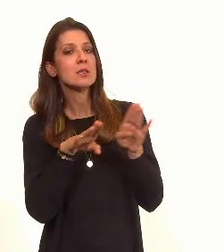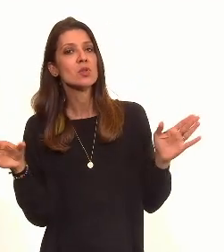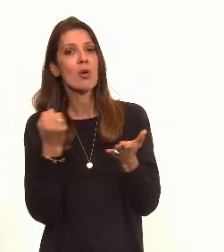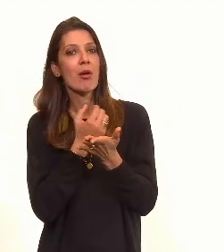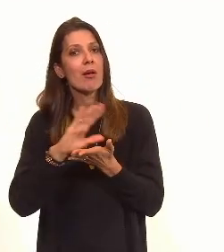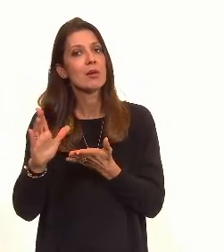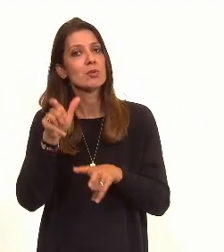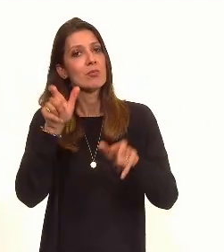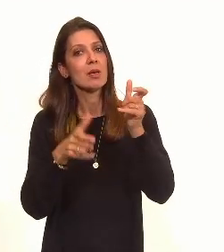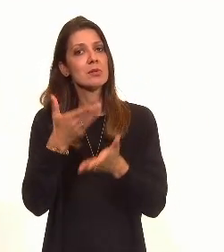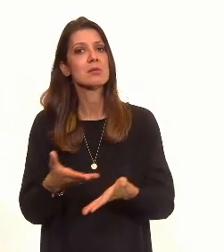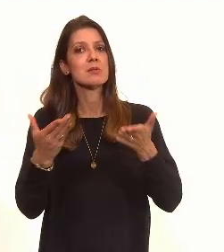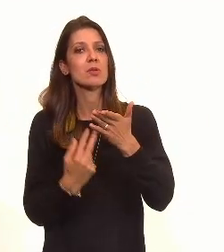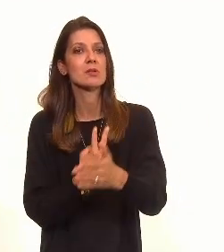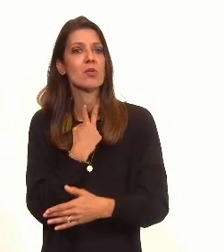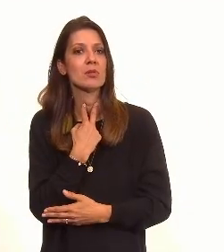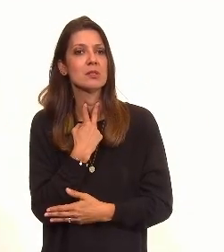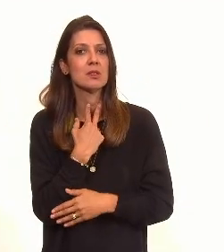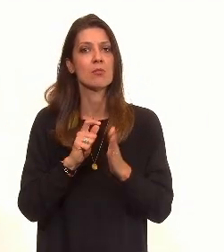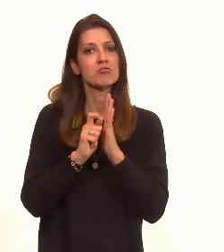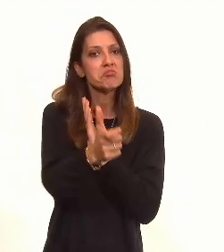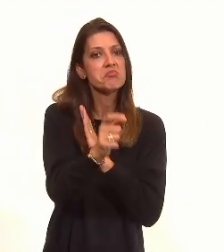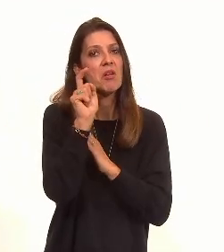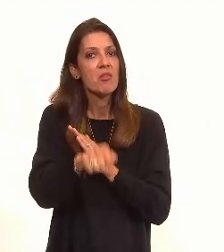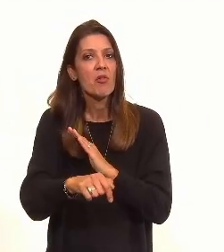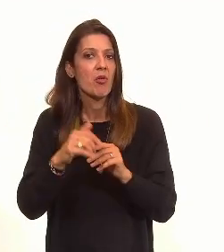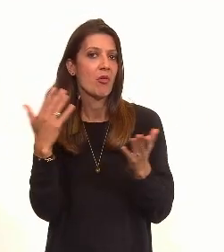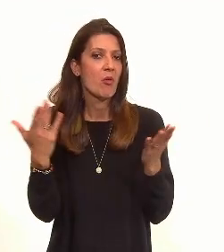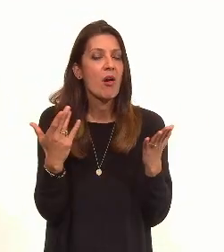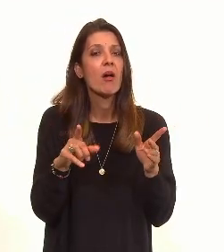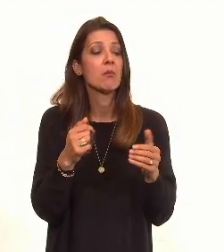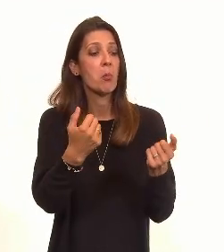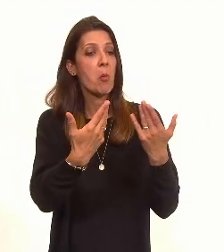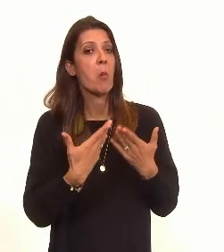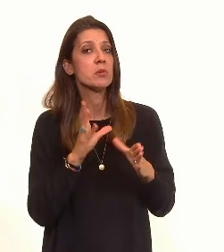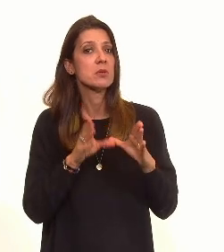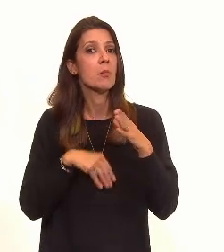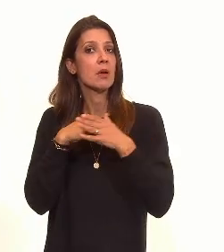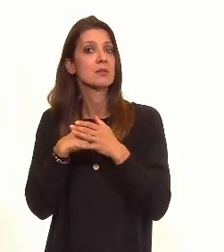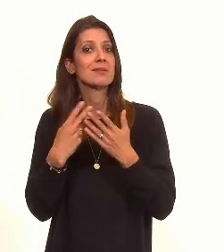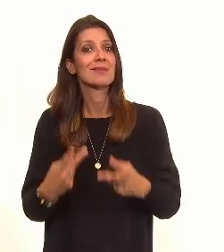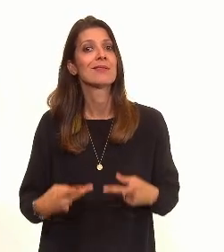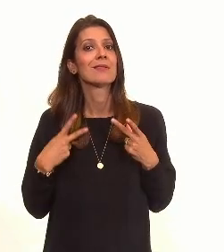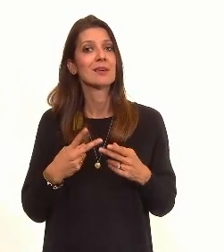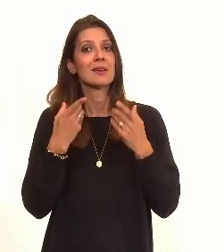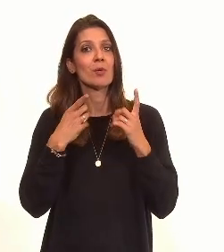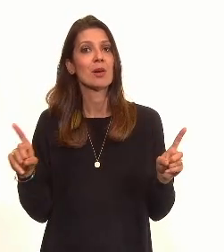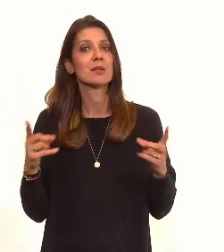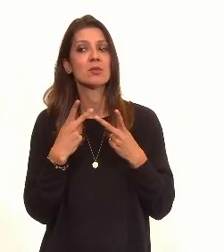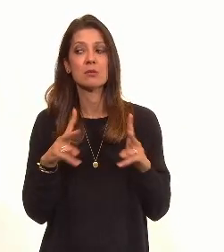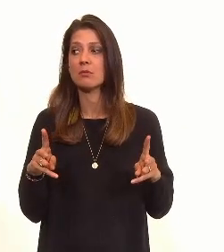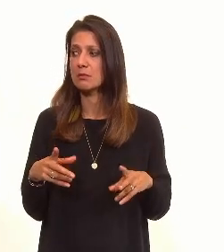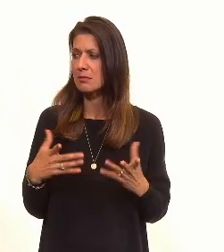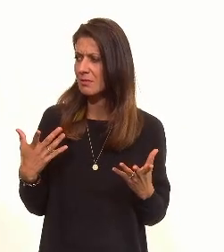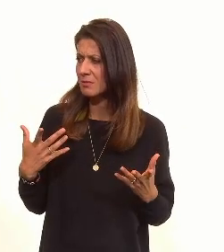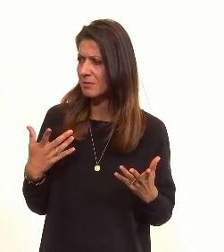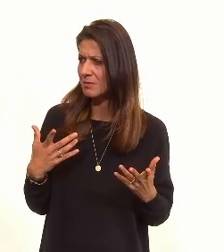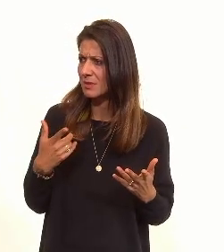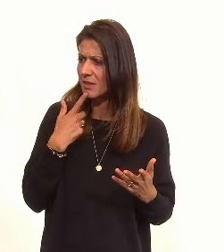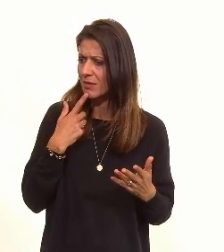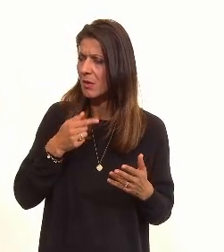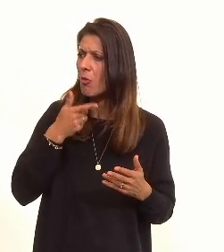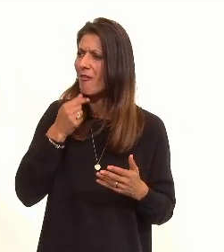santé, l'éducation. Là, on va vous parler de la participation à la vie politique en tant que citoyen.